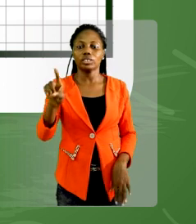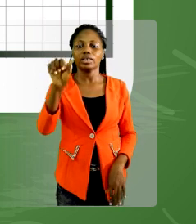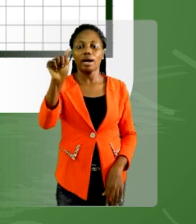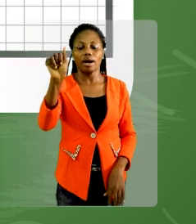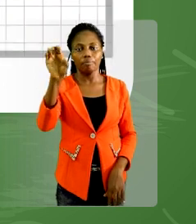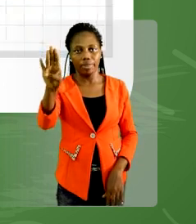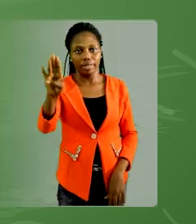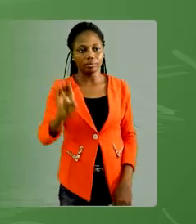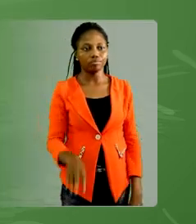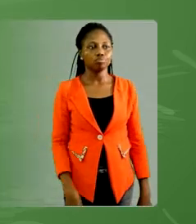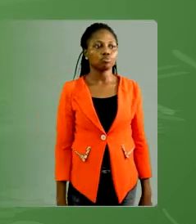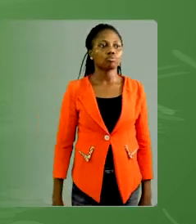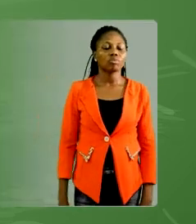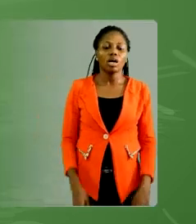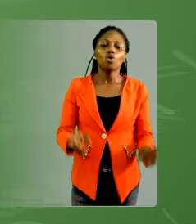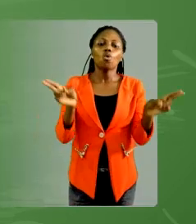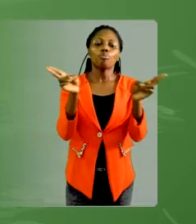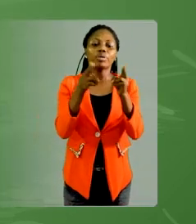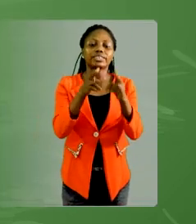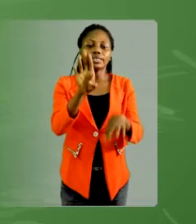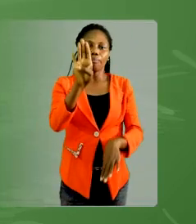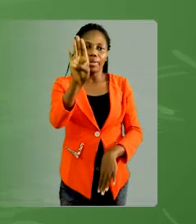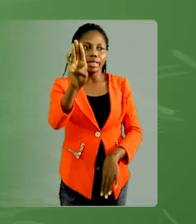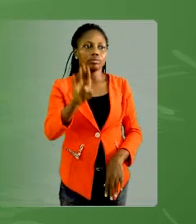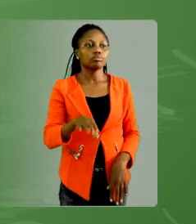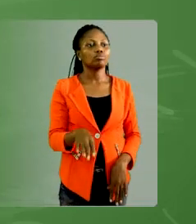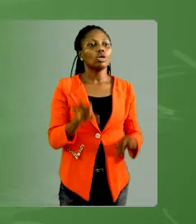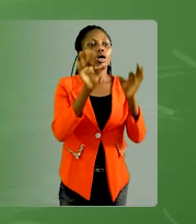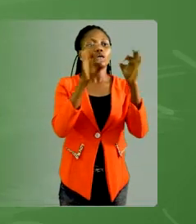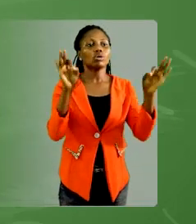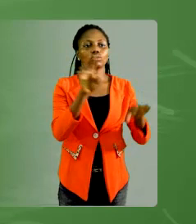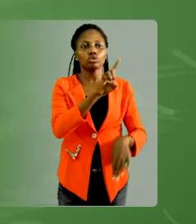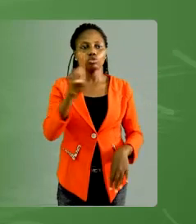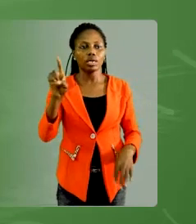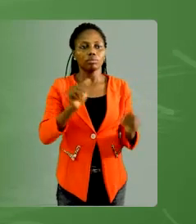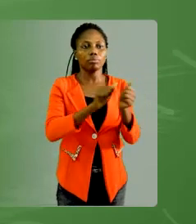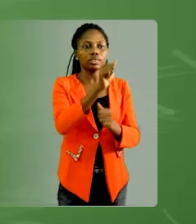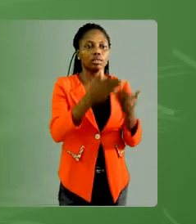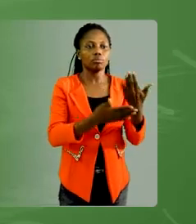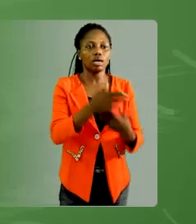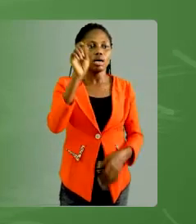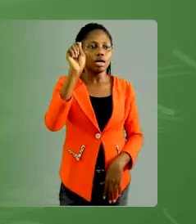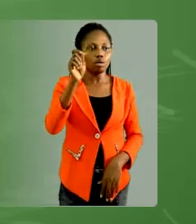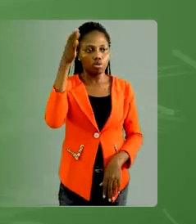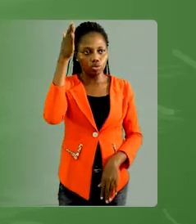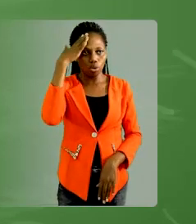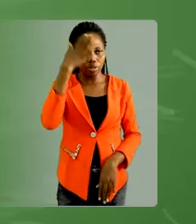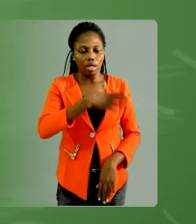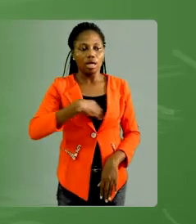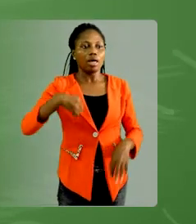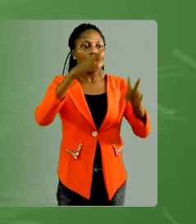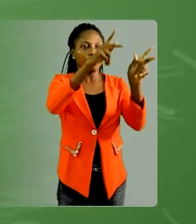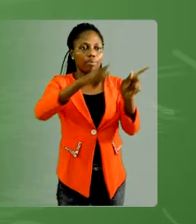Donc, nous poursuivons avec l'équation d'une droite passant par un point donné et parallèle à une